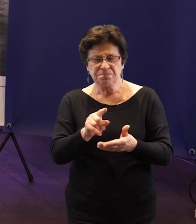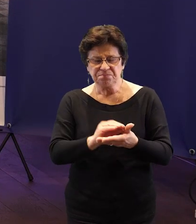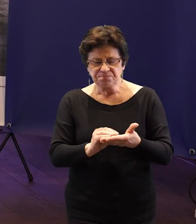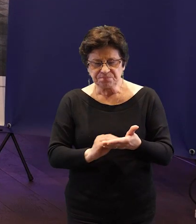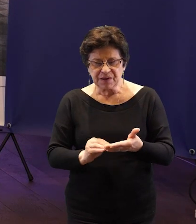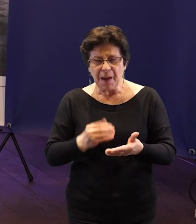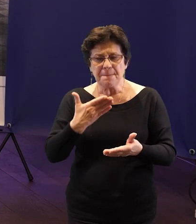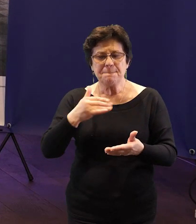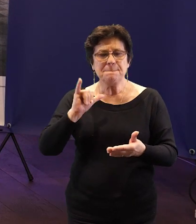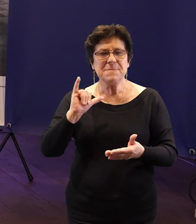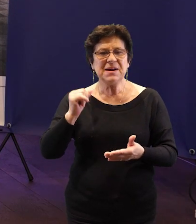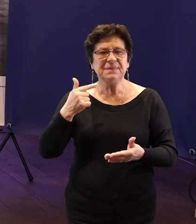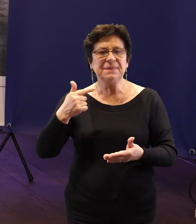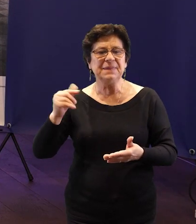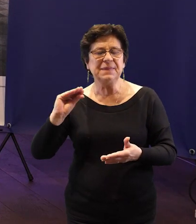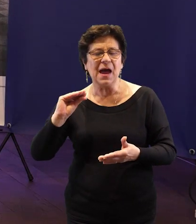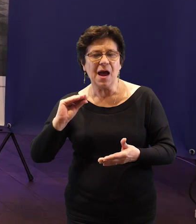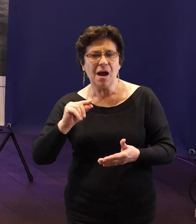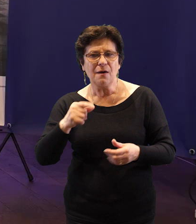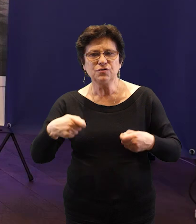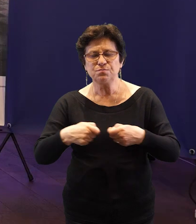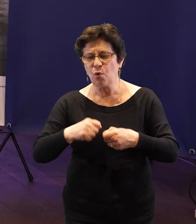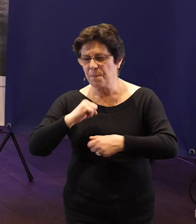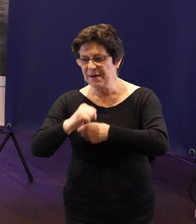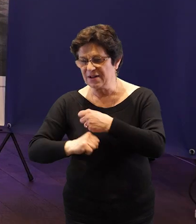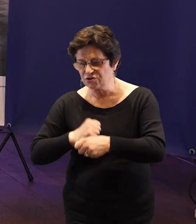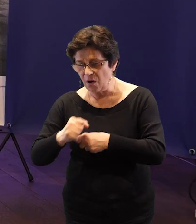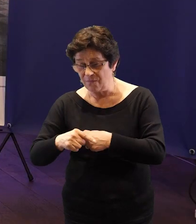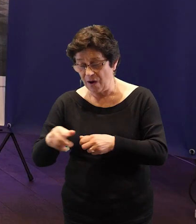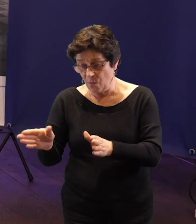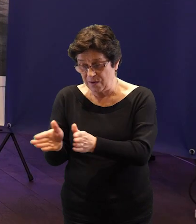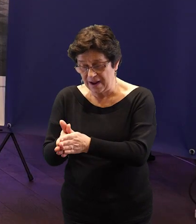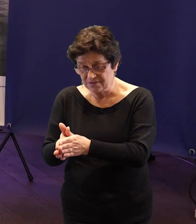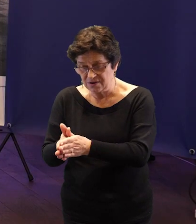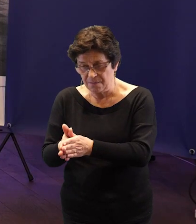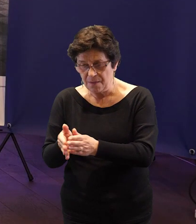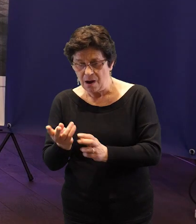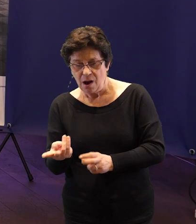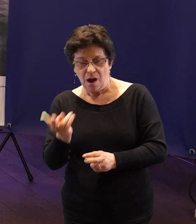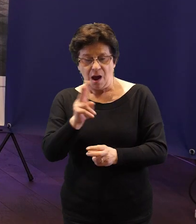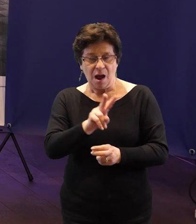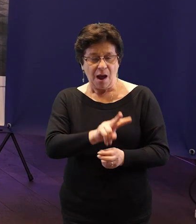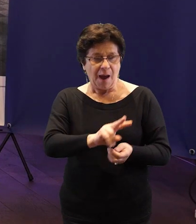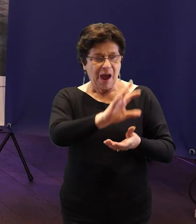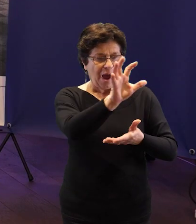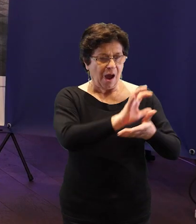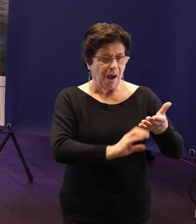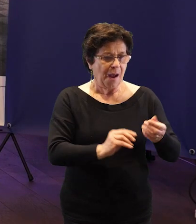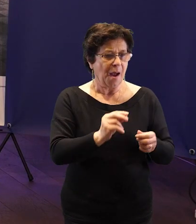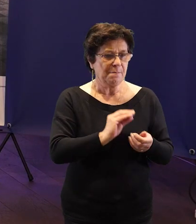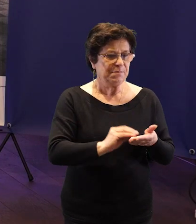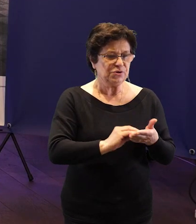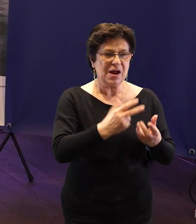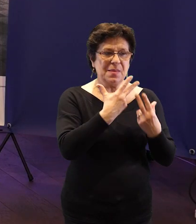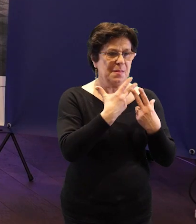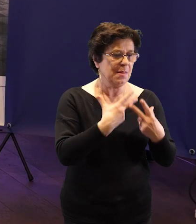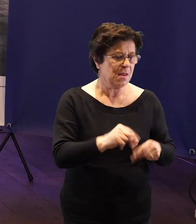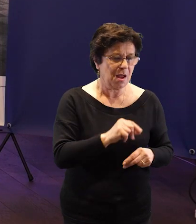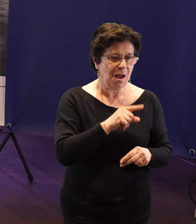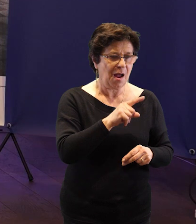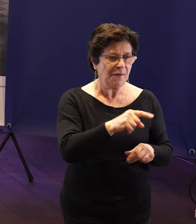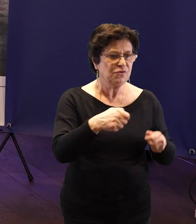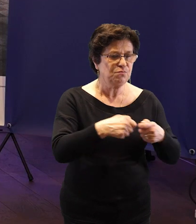konstruktor Richard Mitte współpracował ze Schrieverem, a w innym artykule, że nie, że on współpracował z włoskim konstruktorem